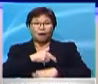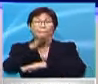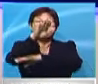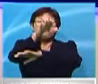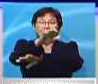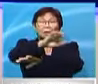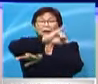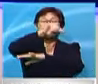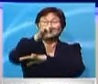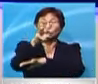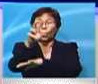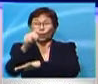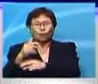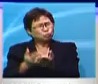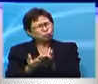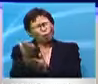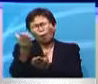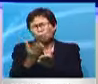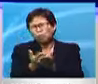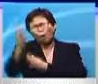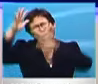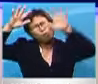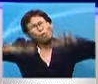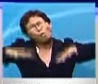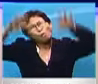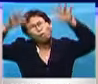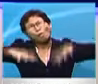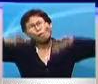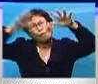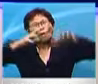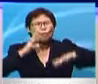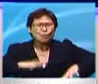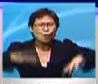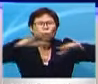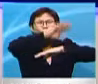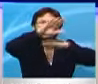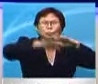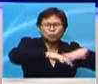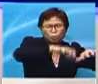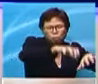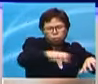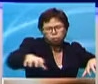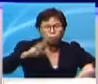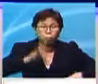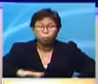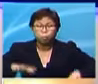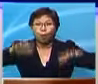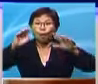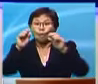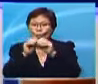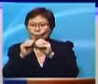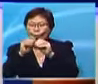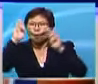Jawa Tengah terus dilanda hujan lebat dengan keadaan banjir di kesemua daerah itu semakin